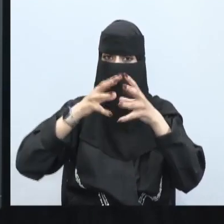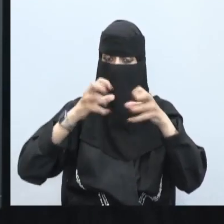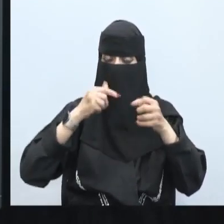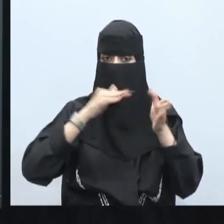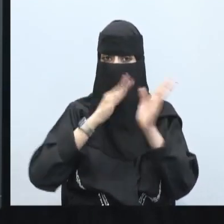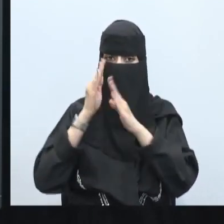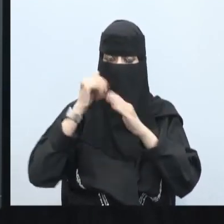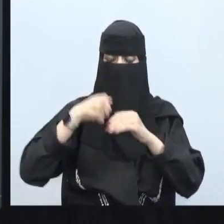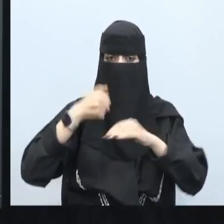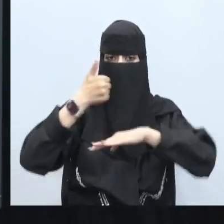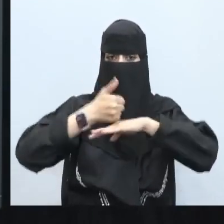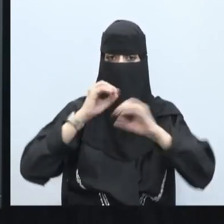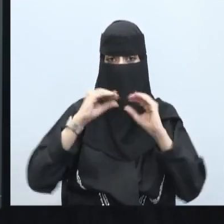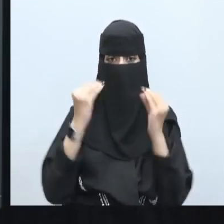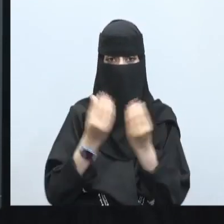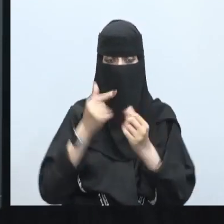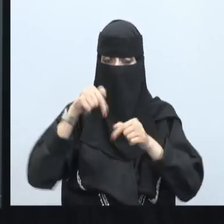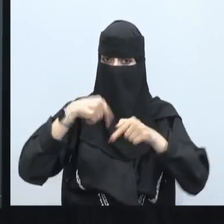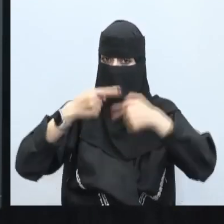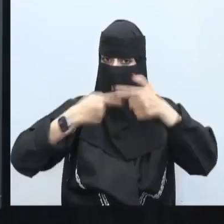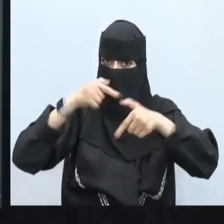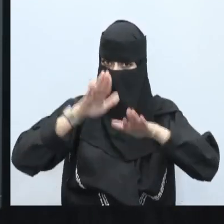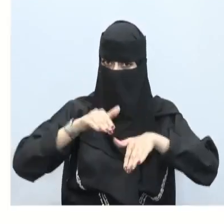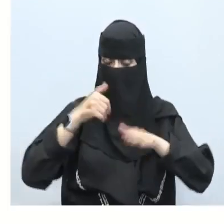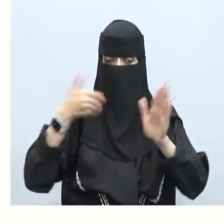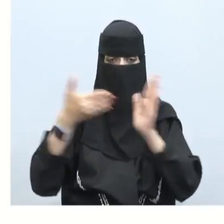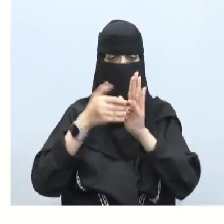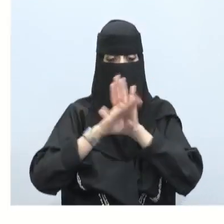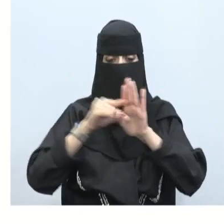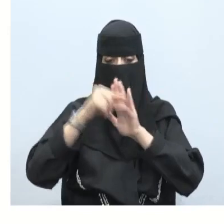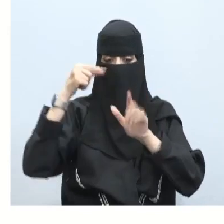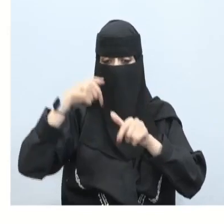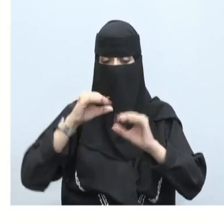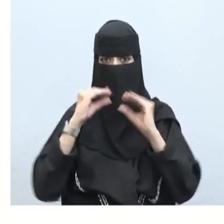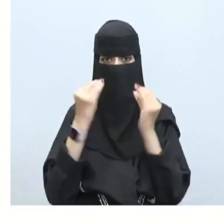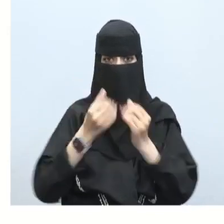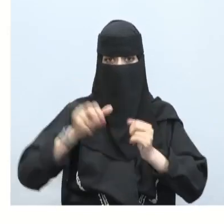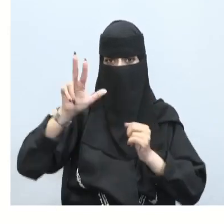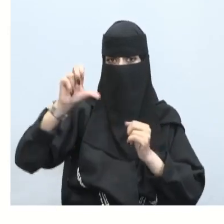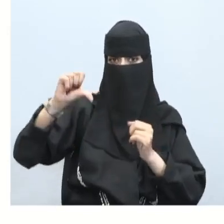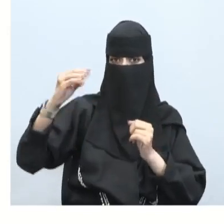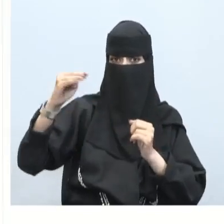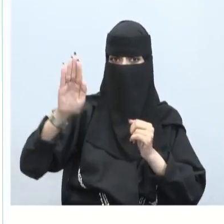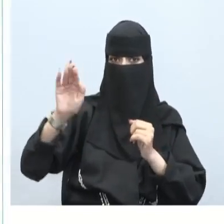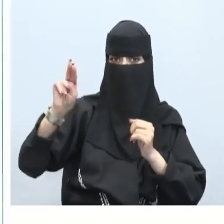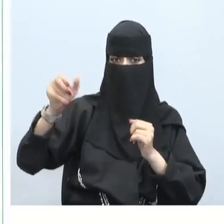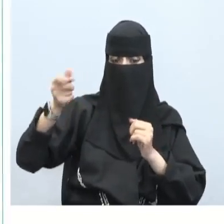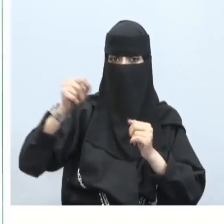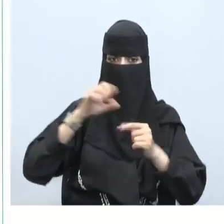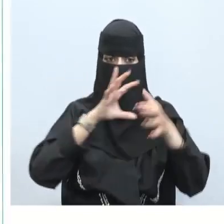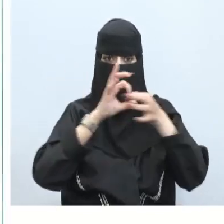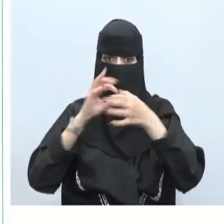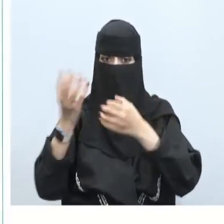مقرر مبادئ الاداره اليوم باذن الله سننهي حديثنا عن اداره اللوجستيات وسلاسل